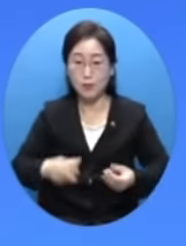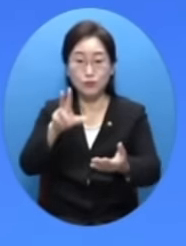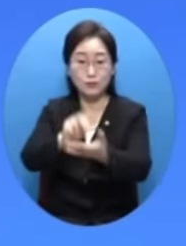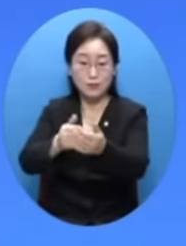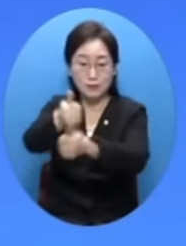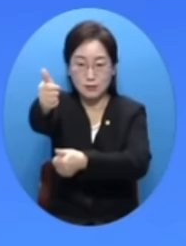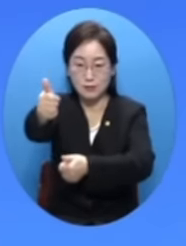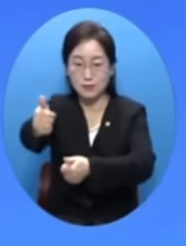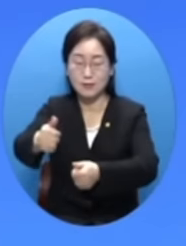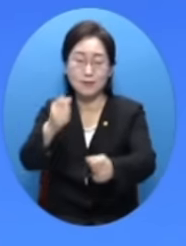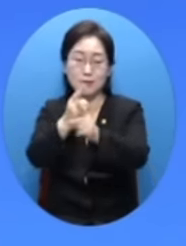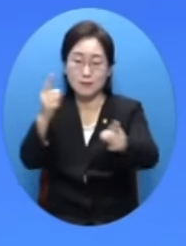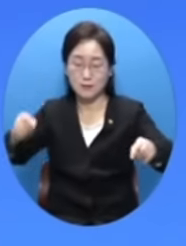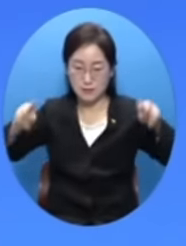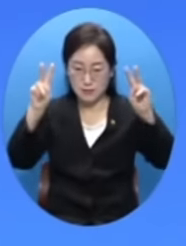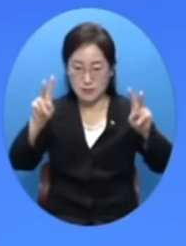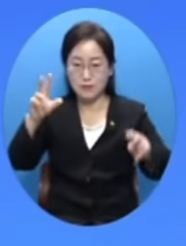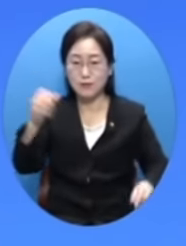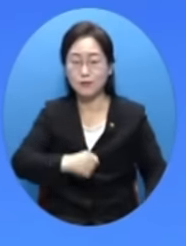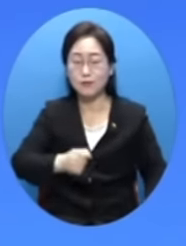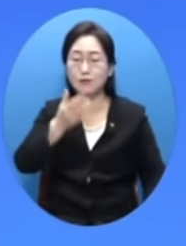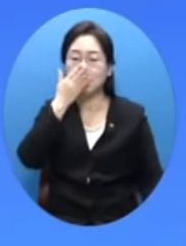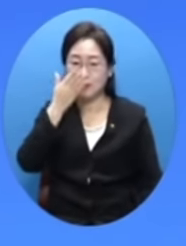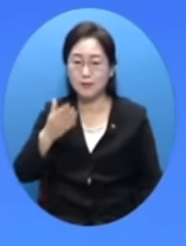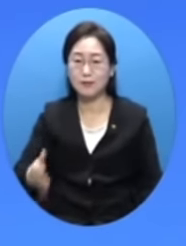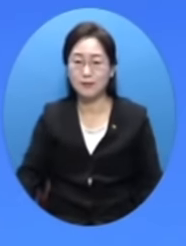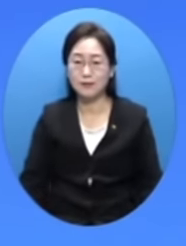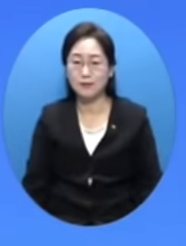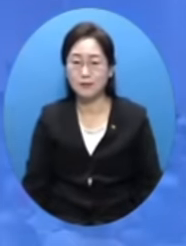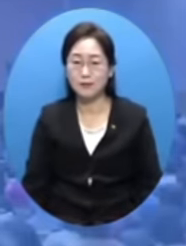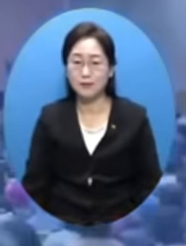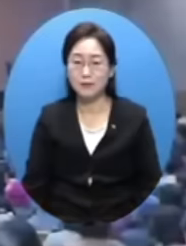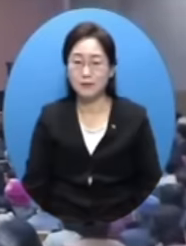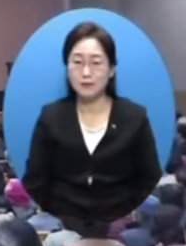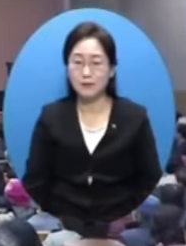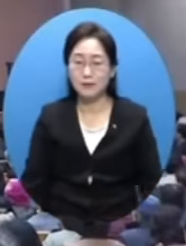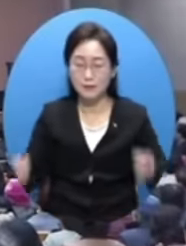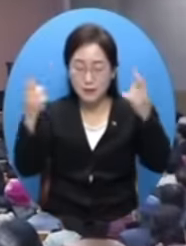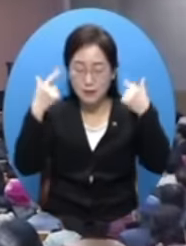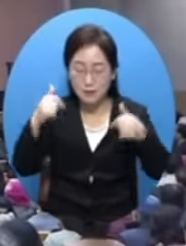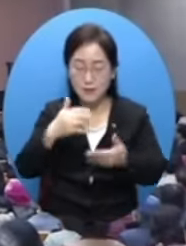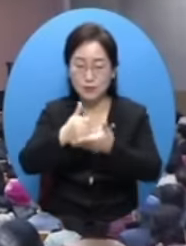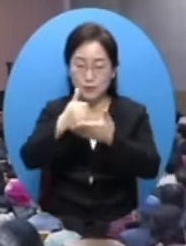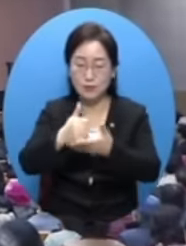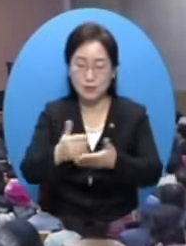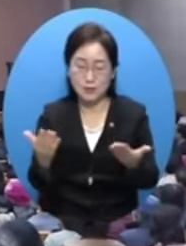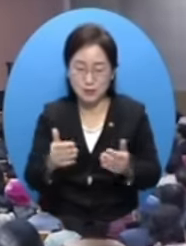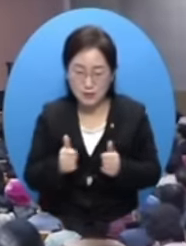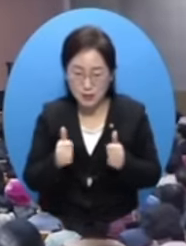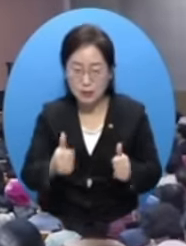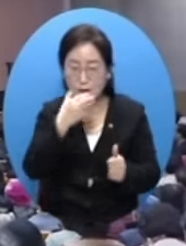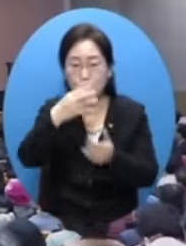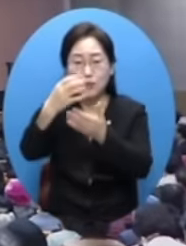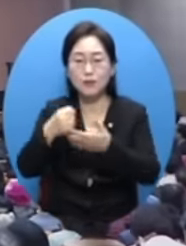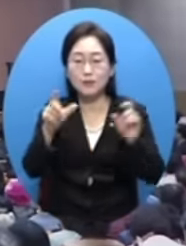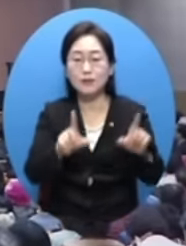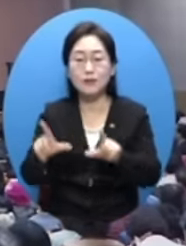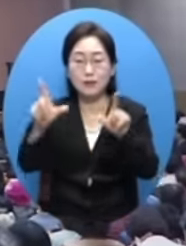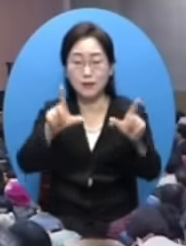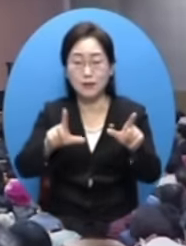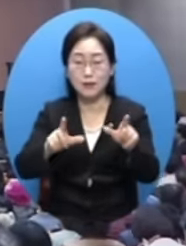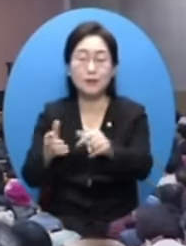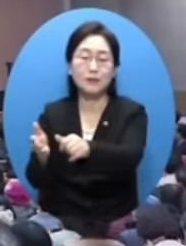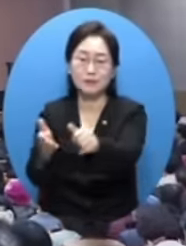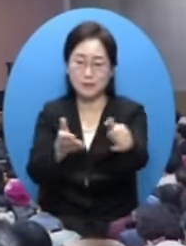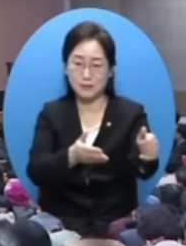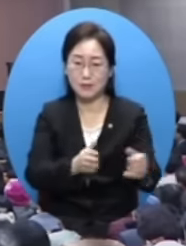이겨내고 승리의 삶을 살아갈 수 있게 되는 것입니다. 날마다 주님의 일에 힘써서 복받은 인생을 살아가는 여러분 모두가 되기를